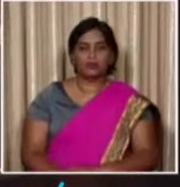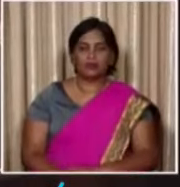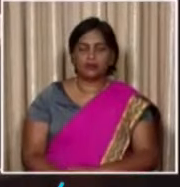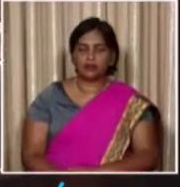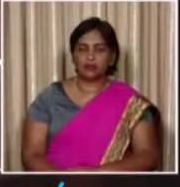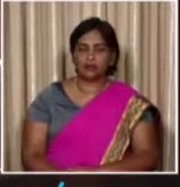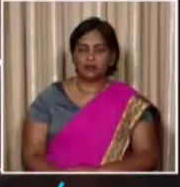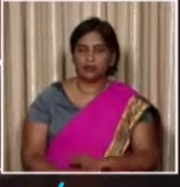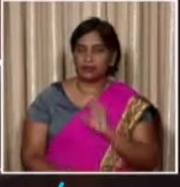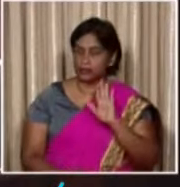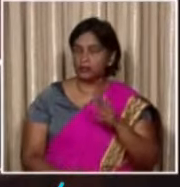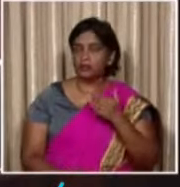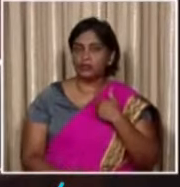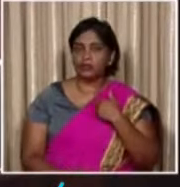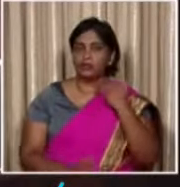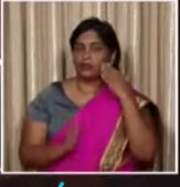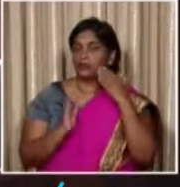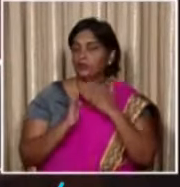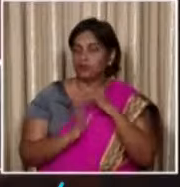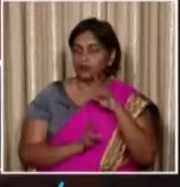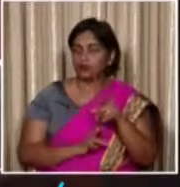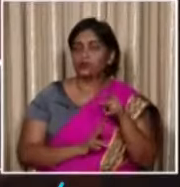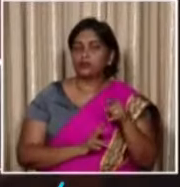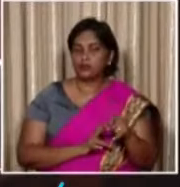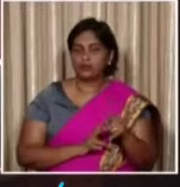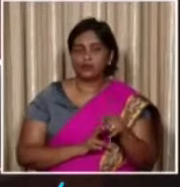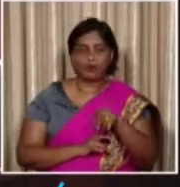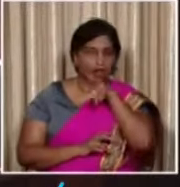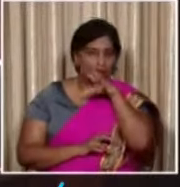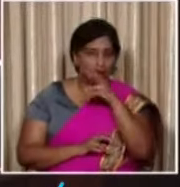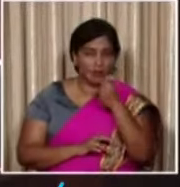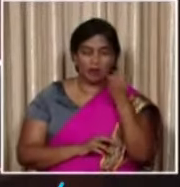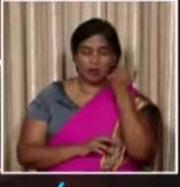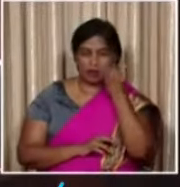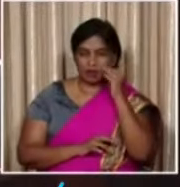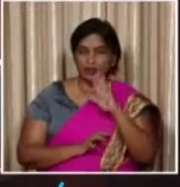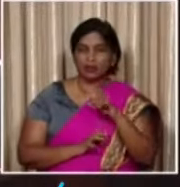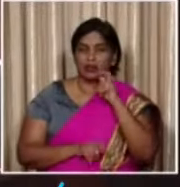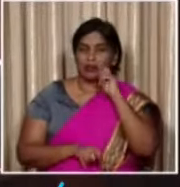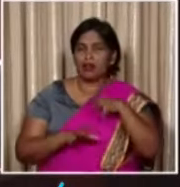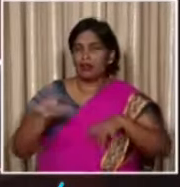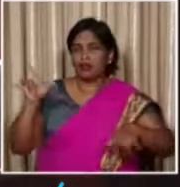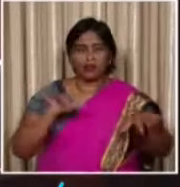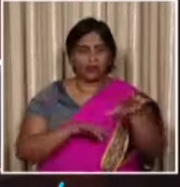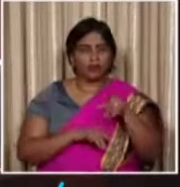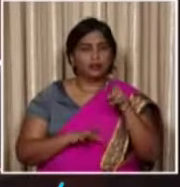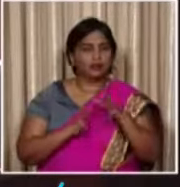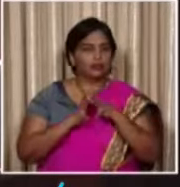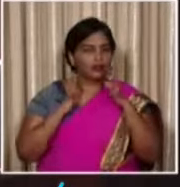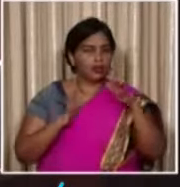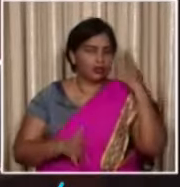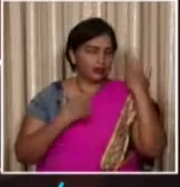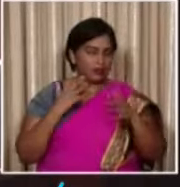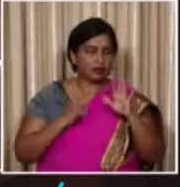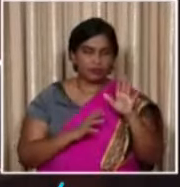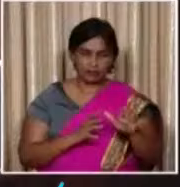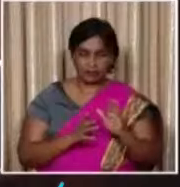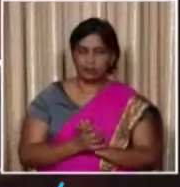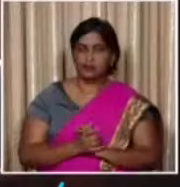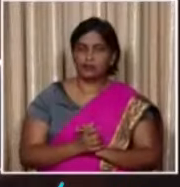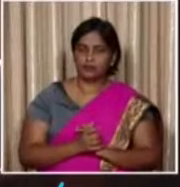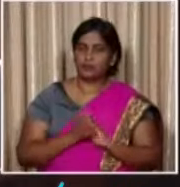සම්බන්ධයෙන් විශේෂයෙන් මගේ අතුරු ප්‍රශ්නේ තමයි දැන් මේ ජල බීතිකා රෝගය සහ සුනකේ අයාලයන් සුනකේ නිසා විශාල මරණ ගණනක් සිද්ධ වෙලා